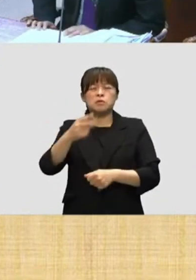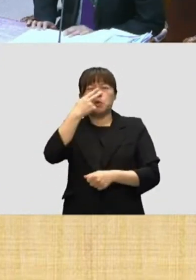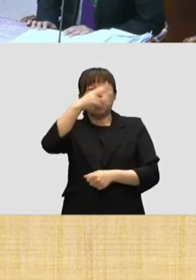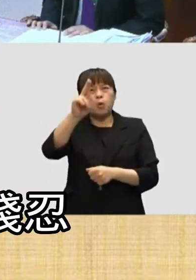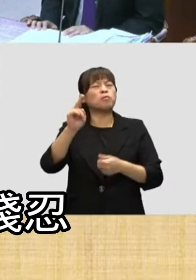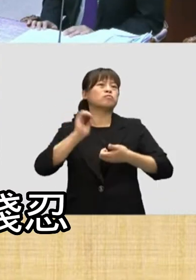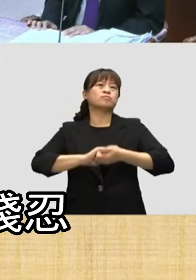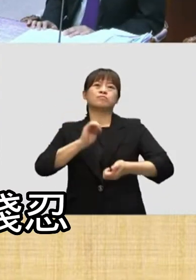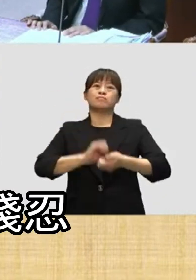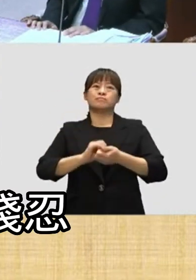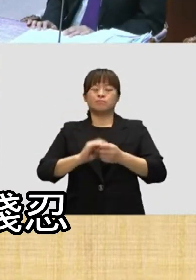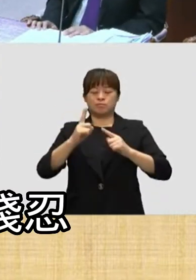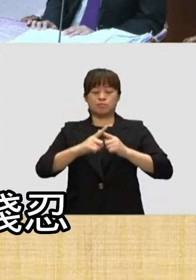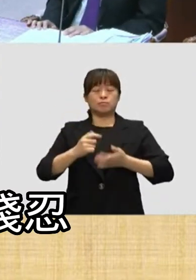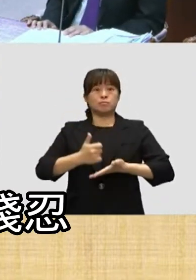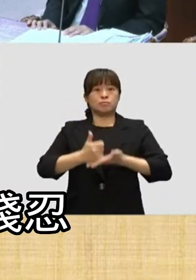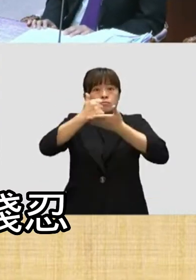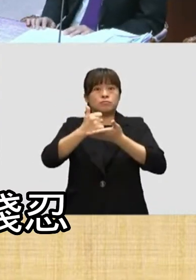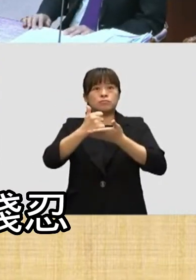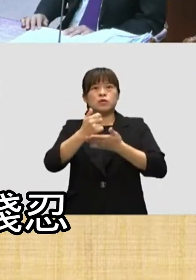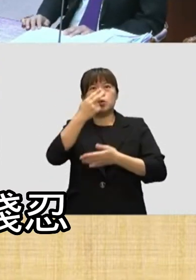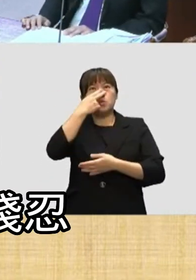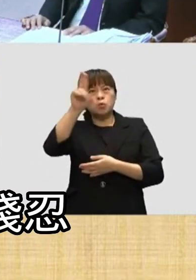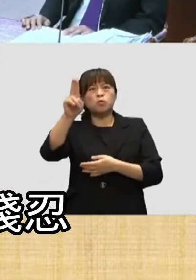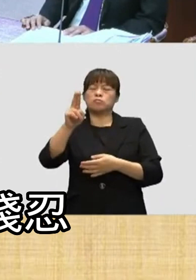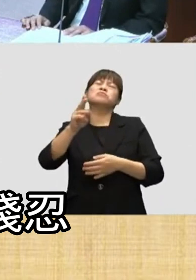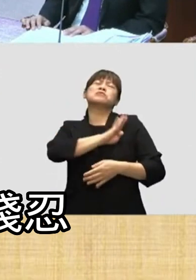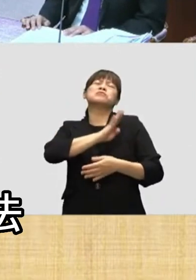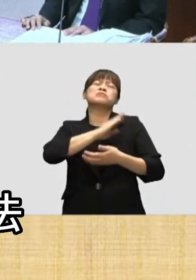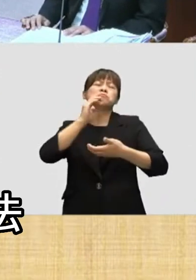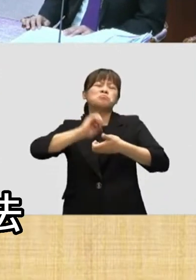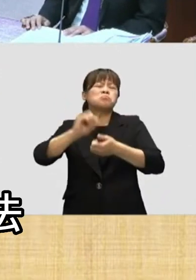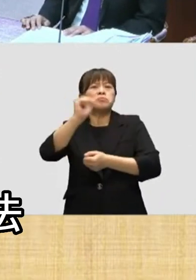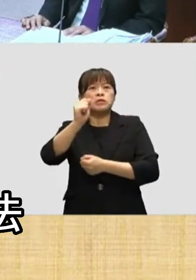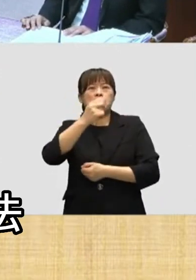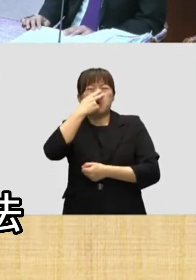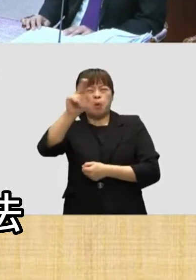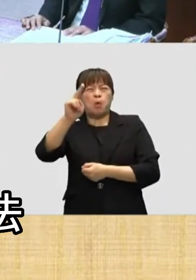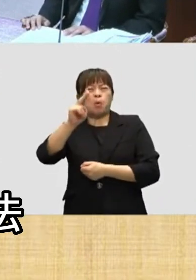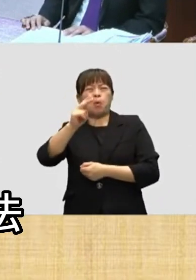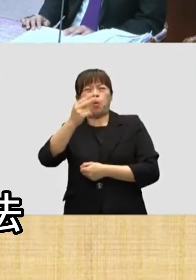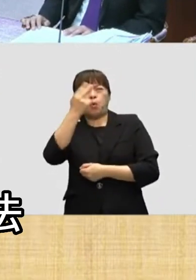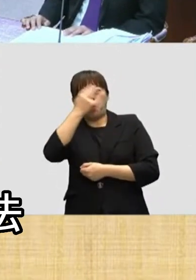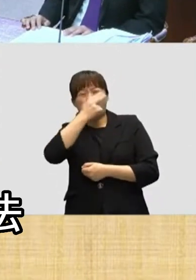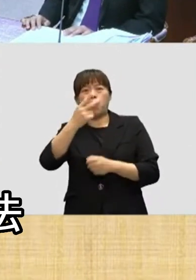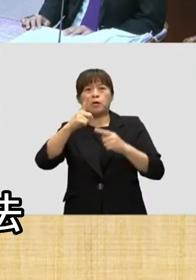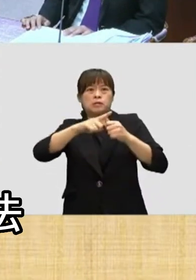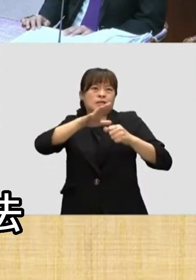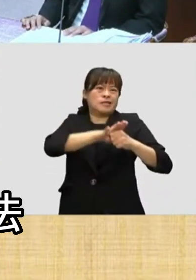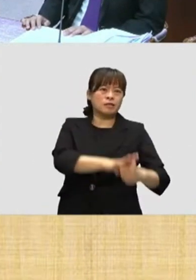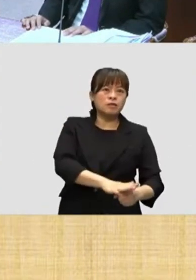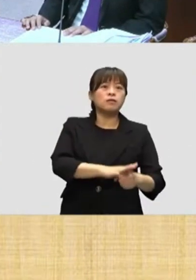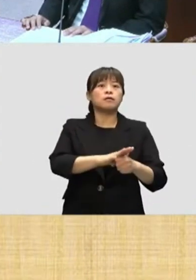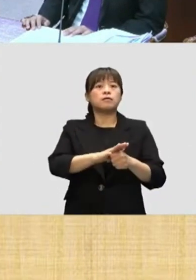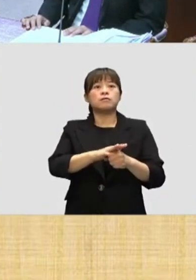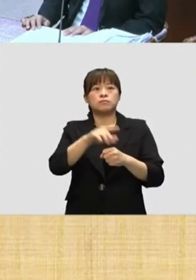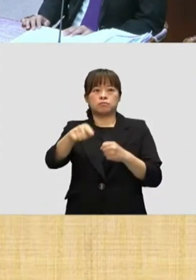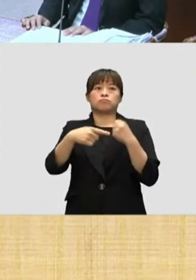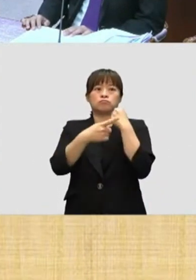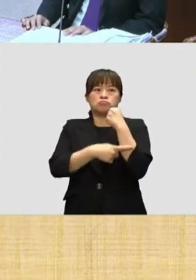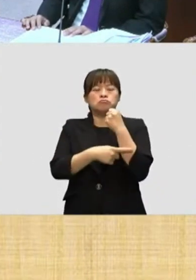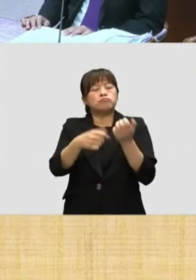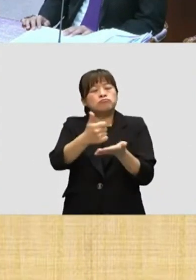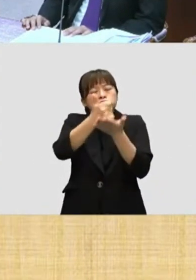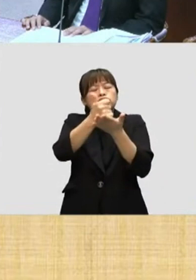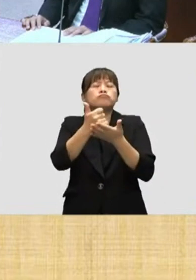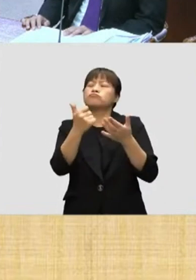刑，人性尊严也导出酷刑的禁止，残忍不人道以及贬义人格的刑法不符合人性